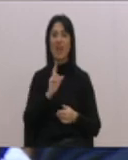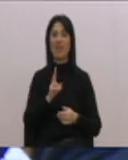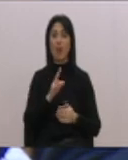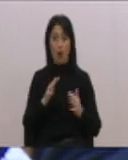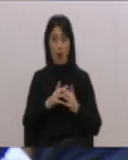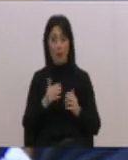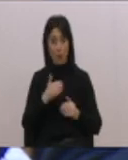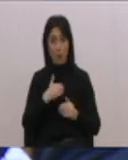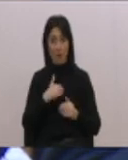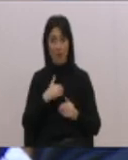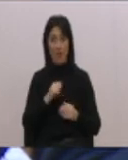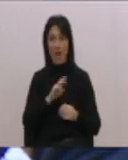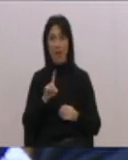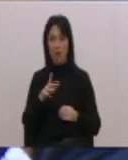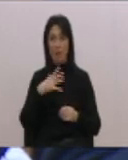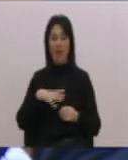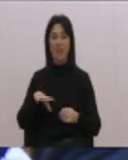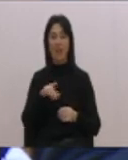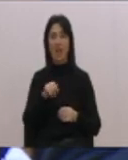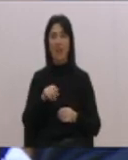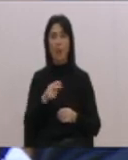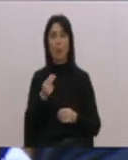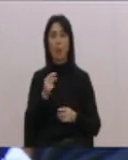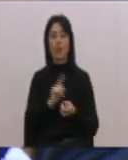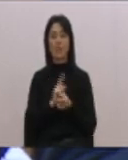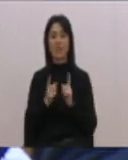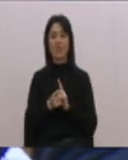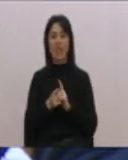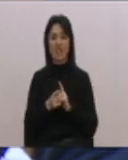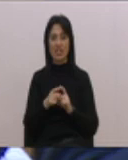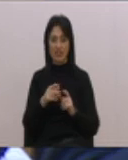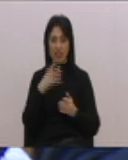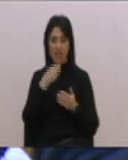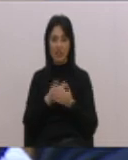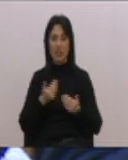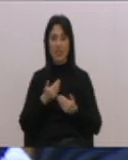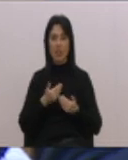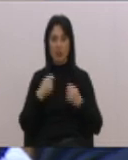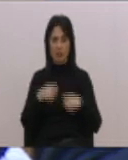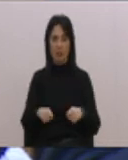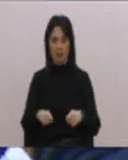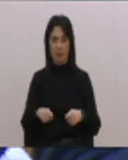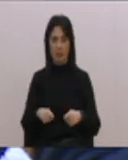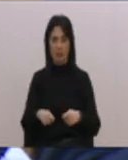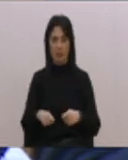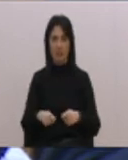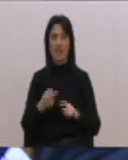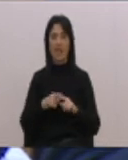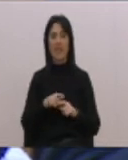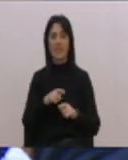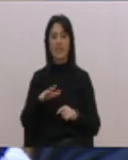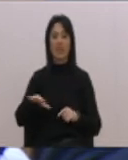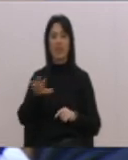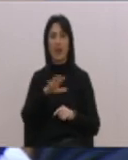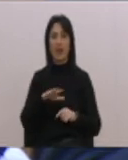ომი უნდა, ან რომ ამ ქვეყანაში ფულის სანაცვლოდ წირავენ საკუთარ სიცოცხლეს. ეს